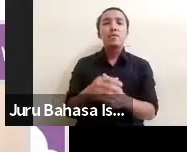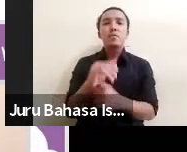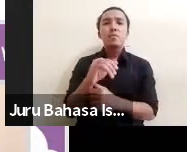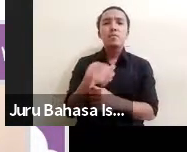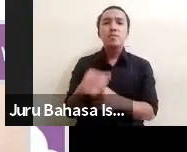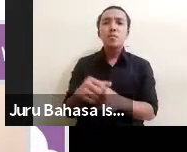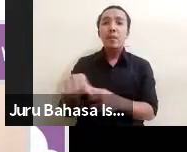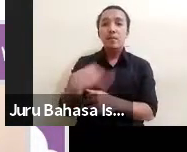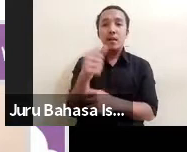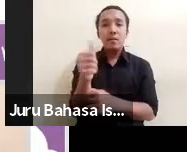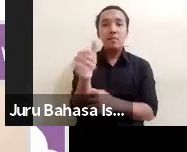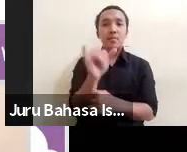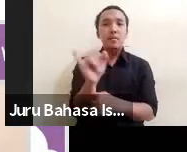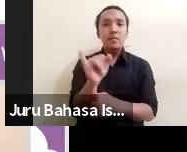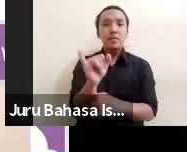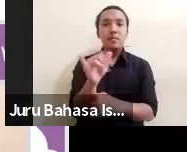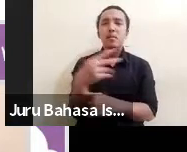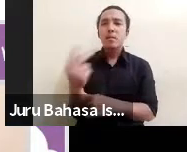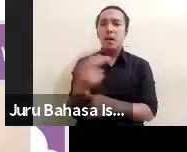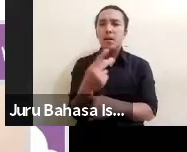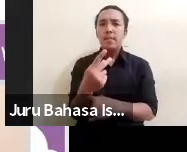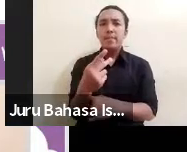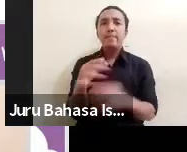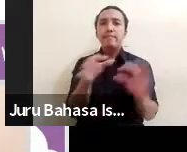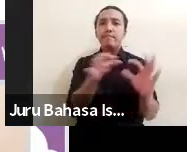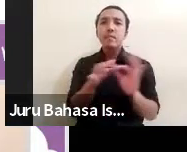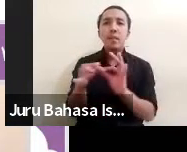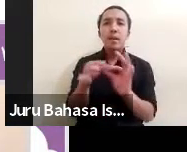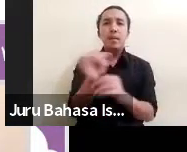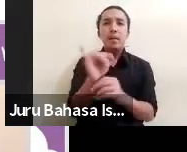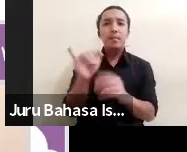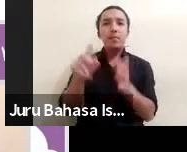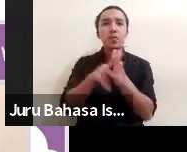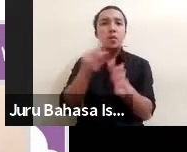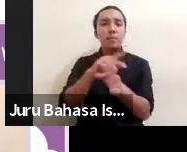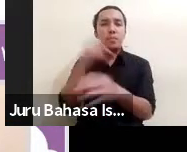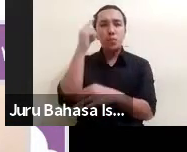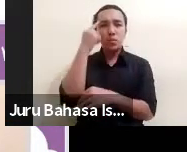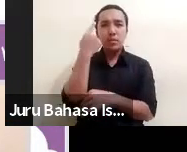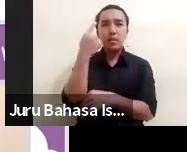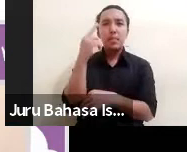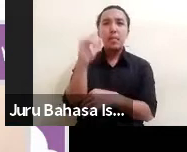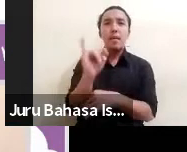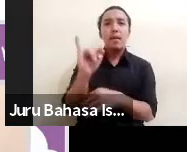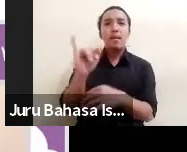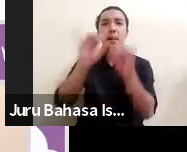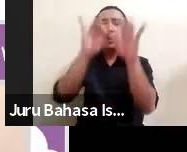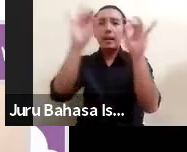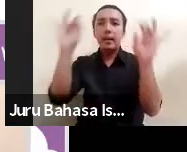TAP, Yakum, program peduli dan sebagainya, sehingga termasuk program apa,